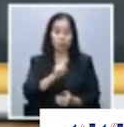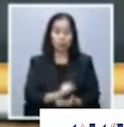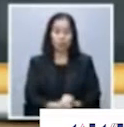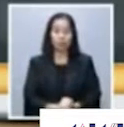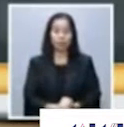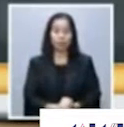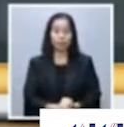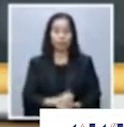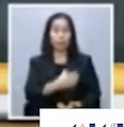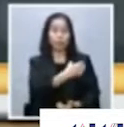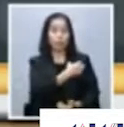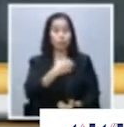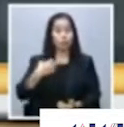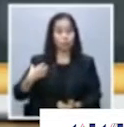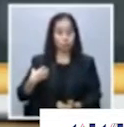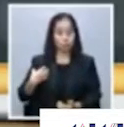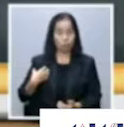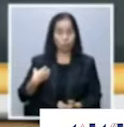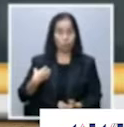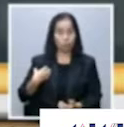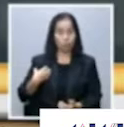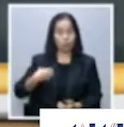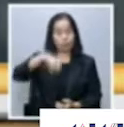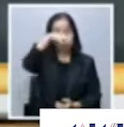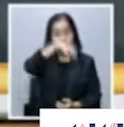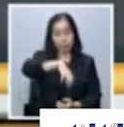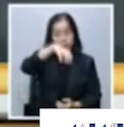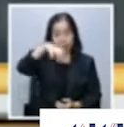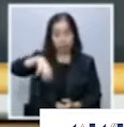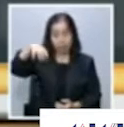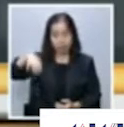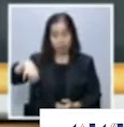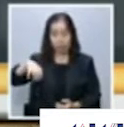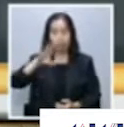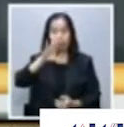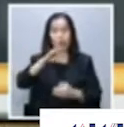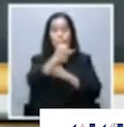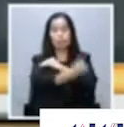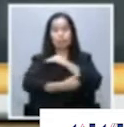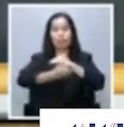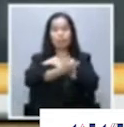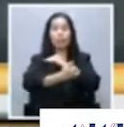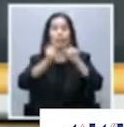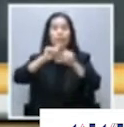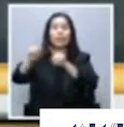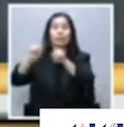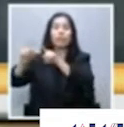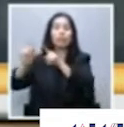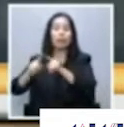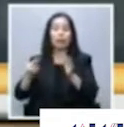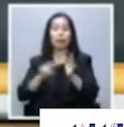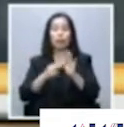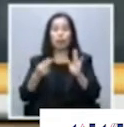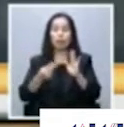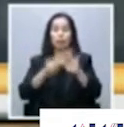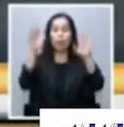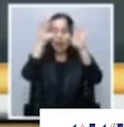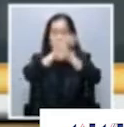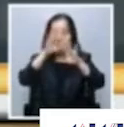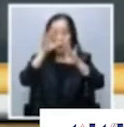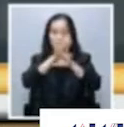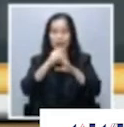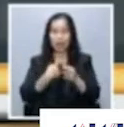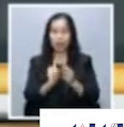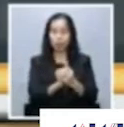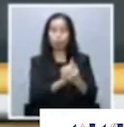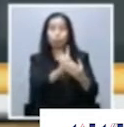านทูตแต่ละประเทศนั้นเนี่ยจะเป็นตัวแทนที่ประสานงานเพื่อสร้างความสัม